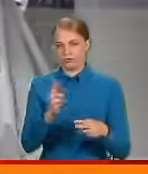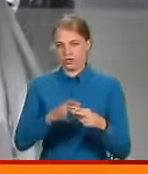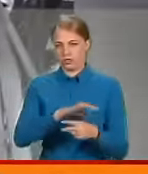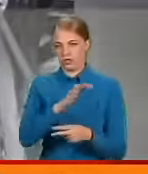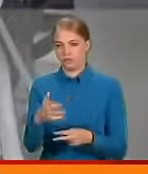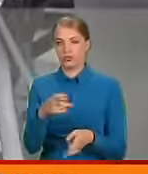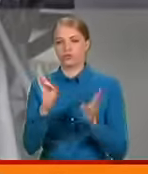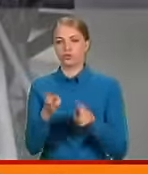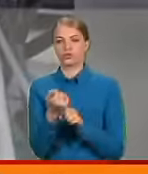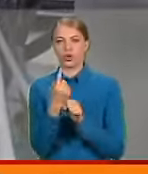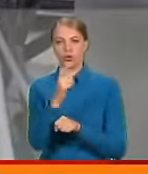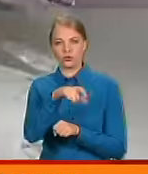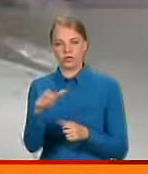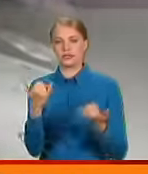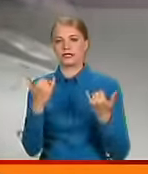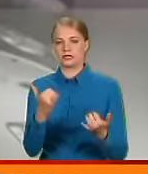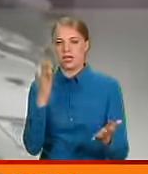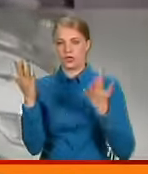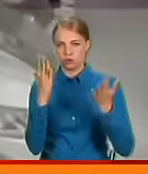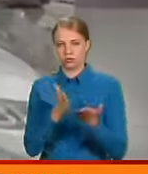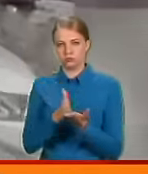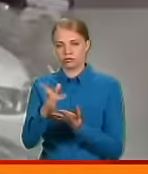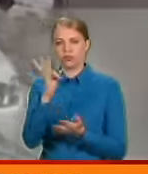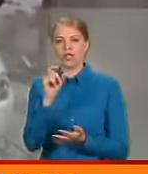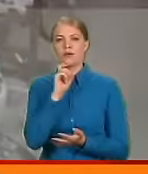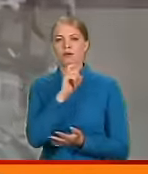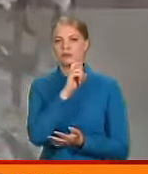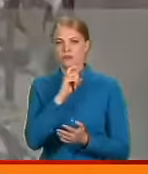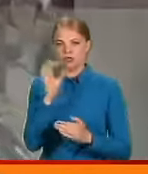Постраждалих 11-го. Зараз торнадо рухається на північний захід країни.